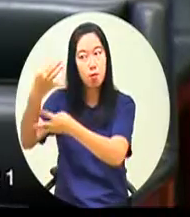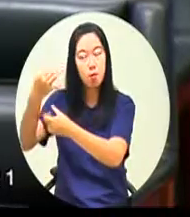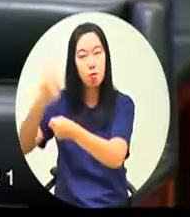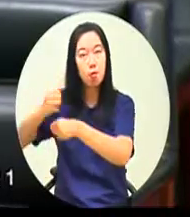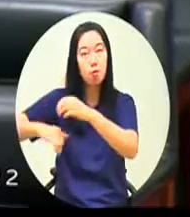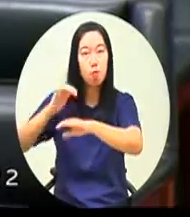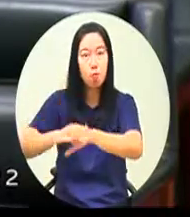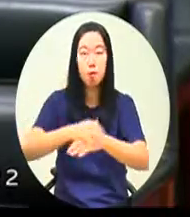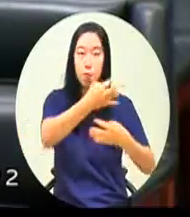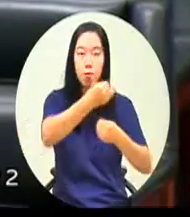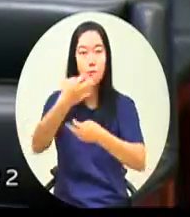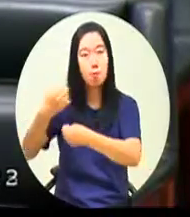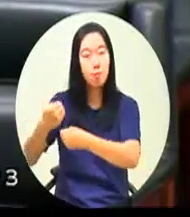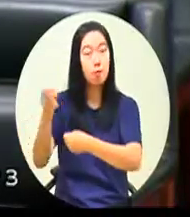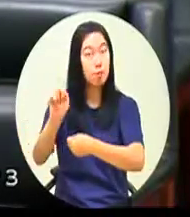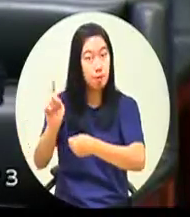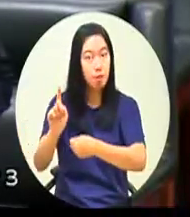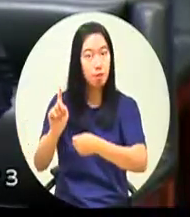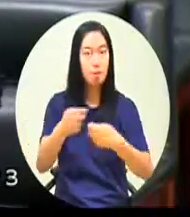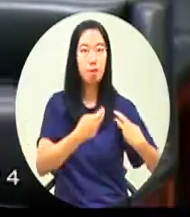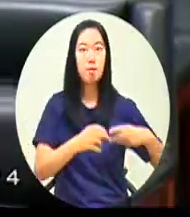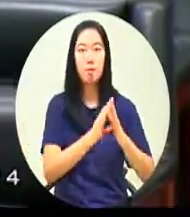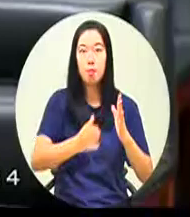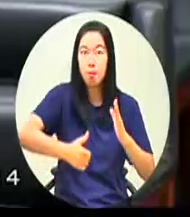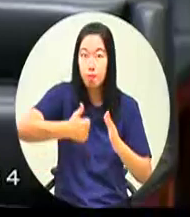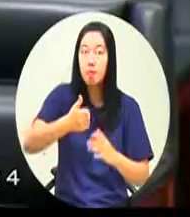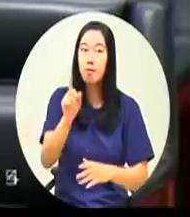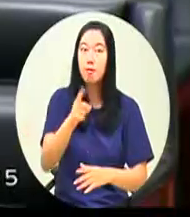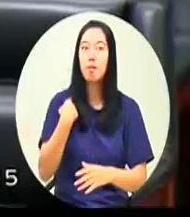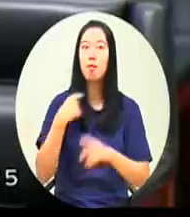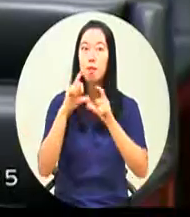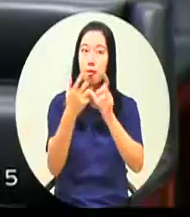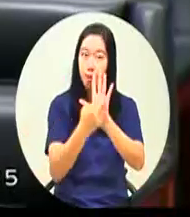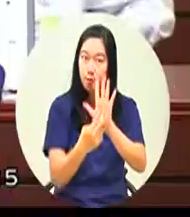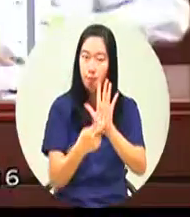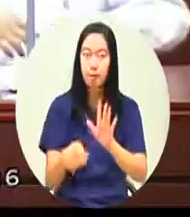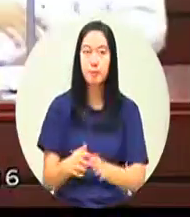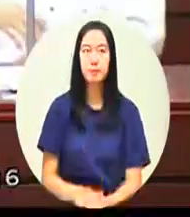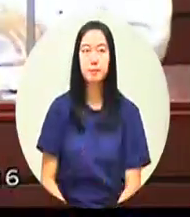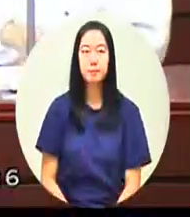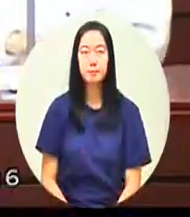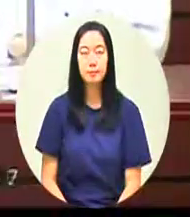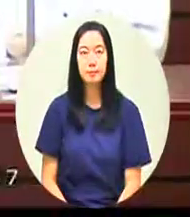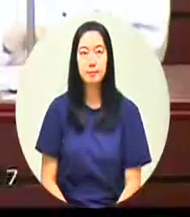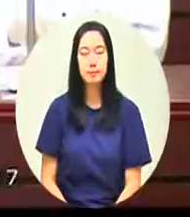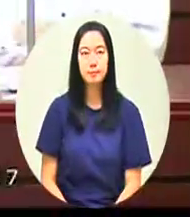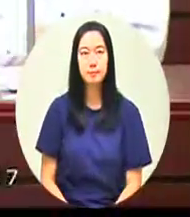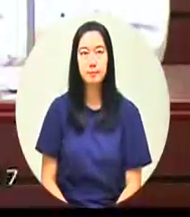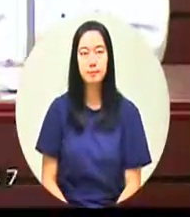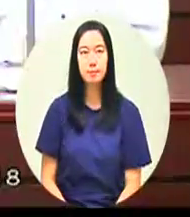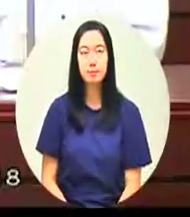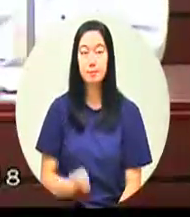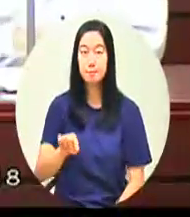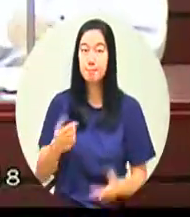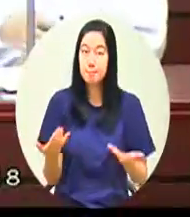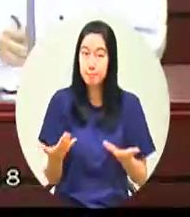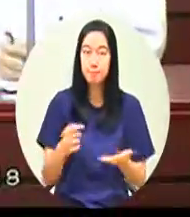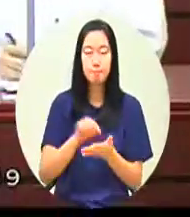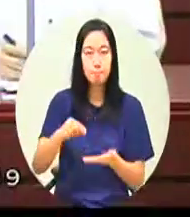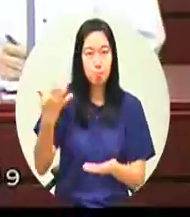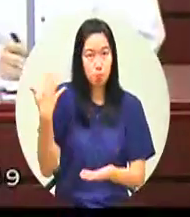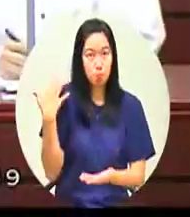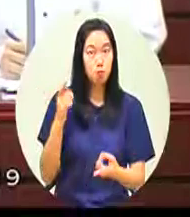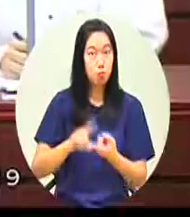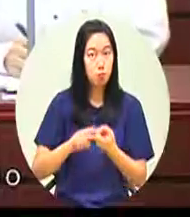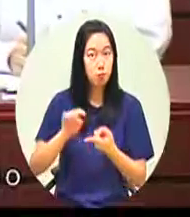长，咱会当。 好，请局长答复。 谢谢主席，谢谢翁议员吼。那这个案过去，当然